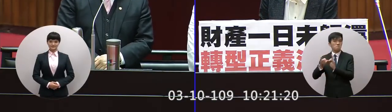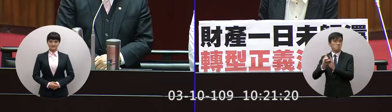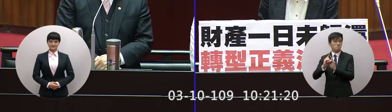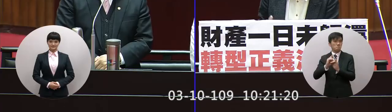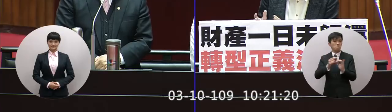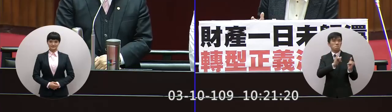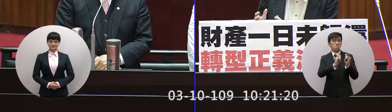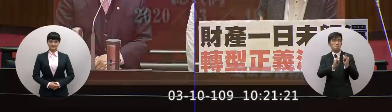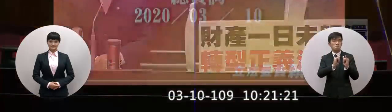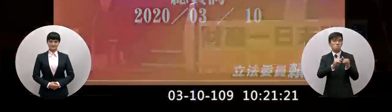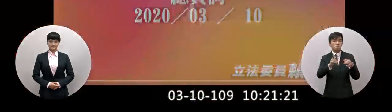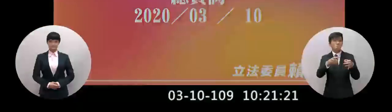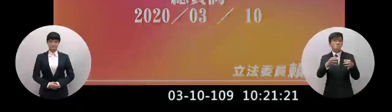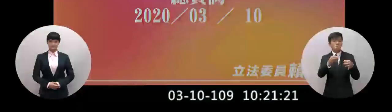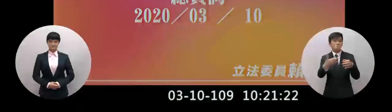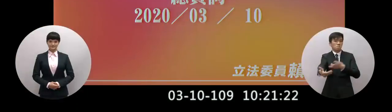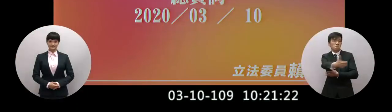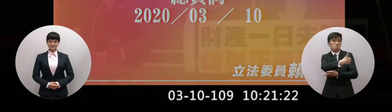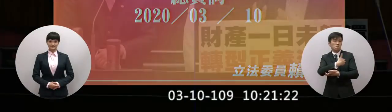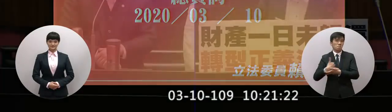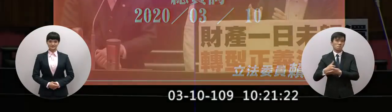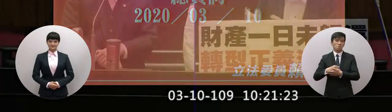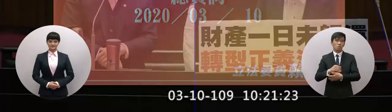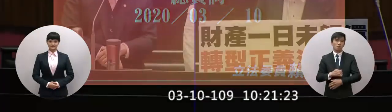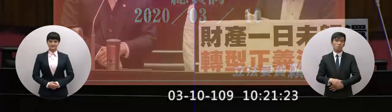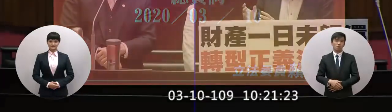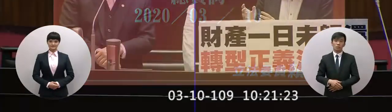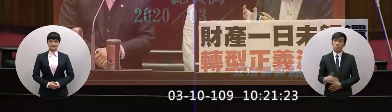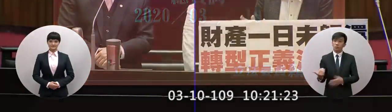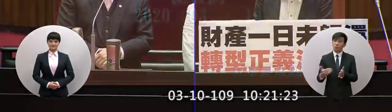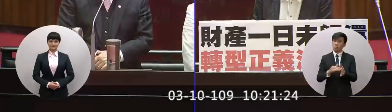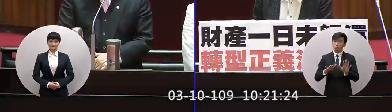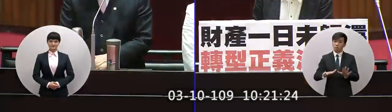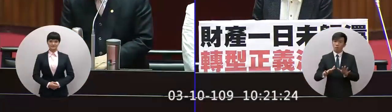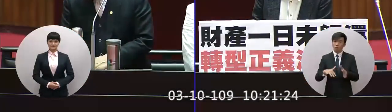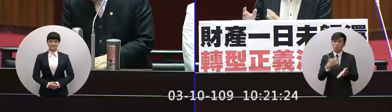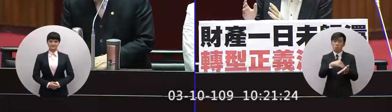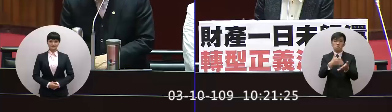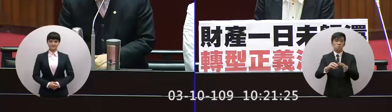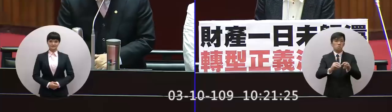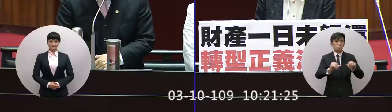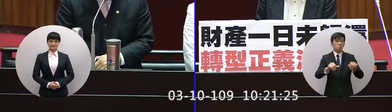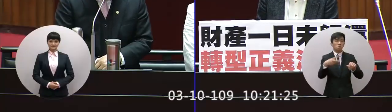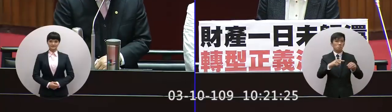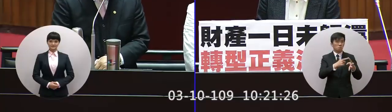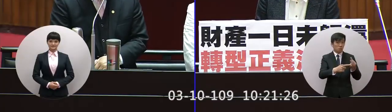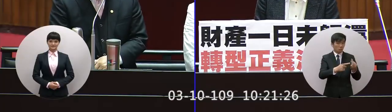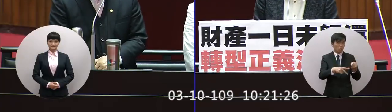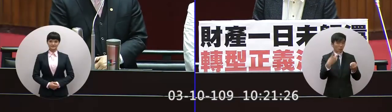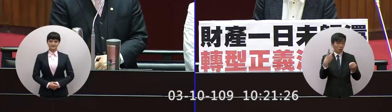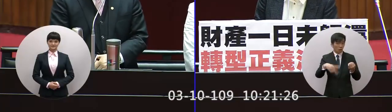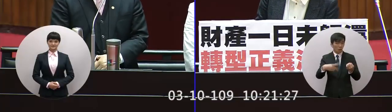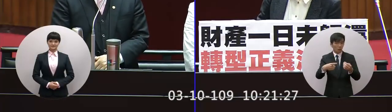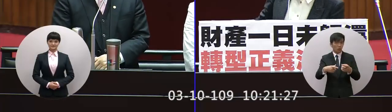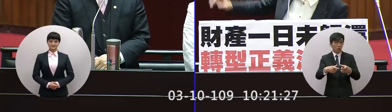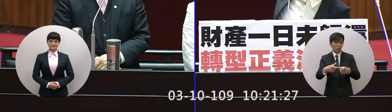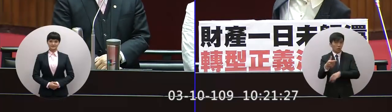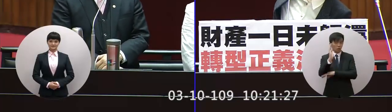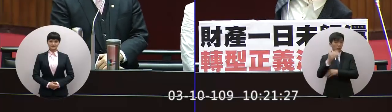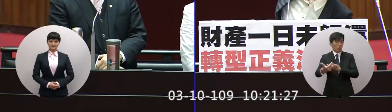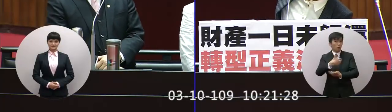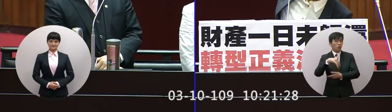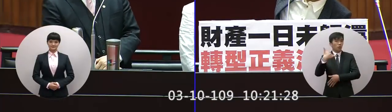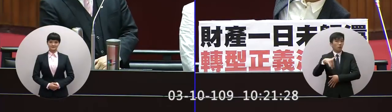征收财产，没收人民的财产。那目前究竟总共有多少笔土地，还有多少是没有归还给人民的？